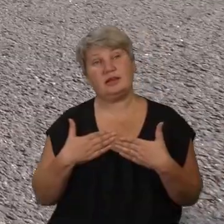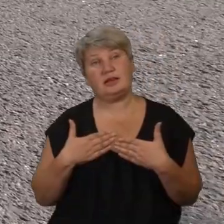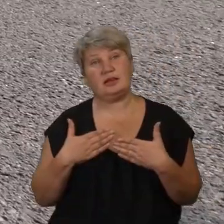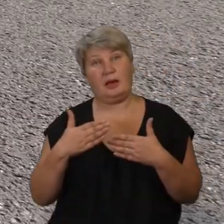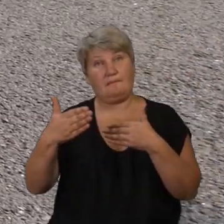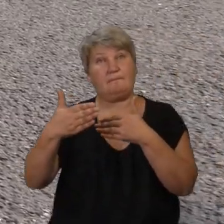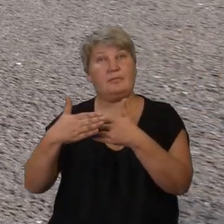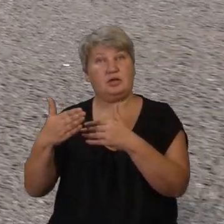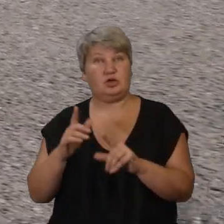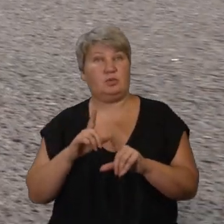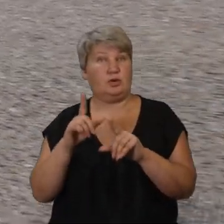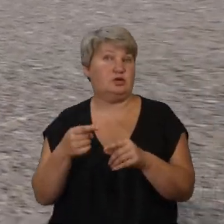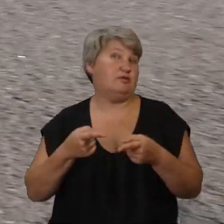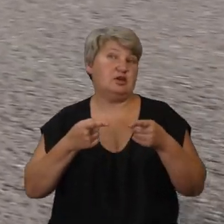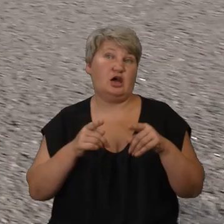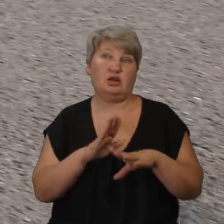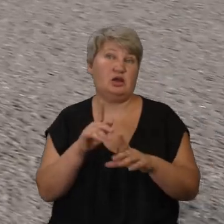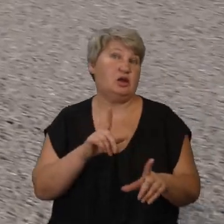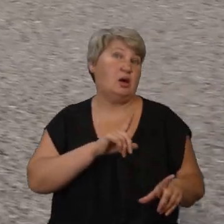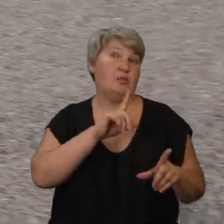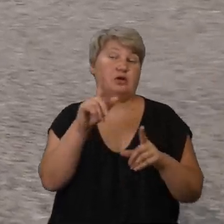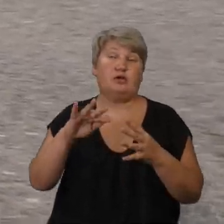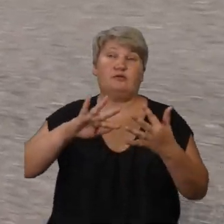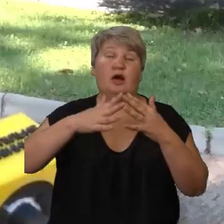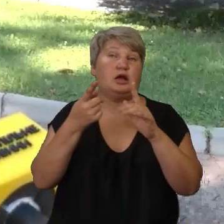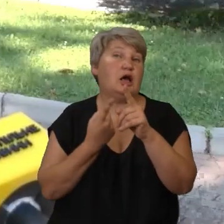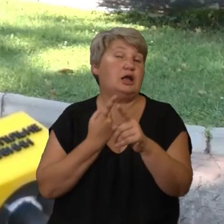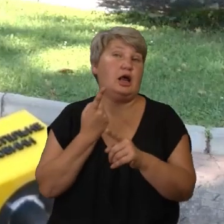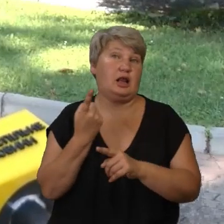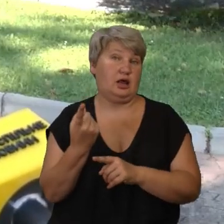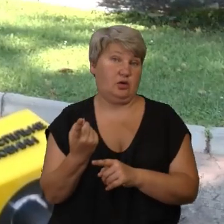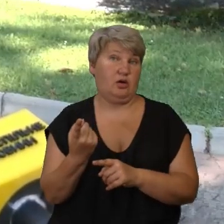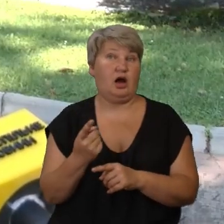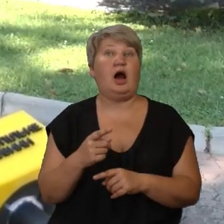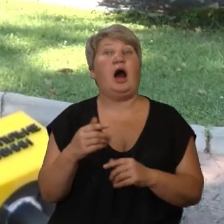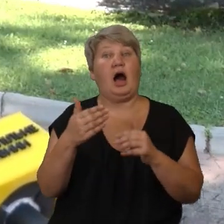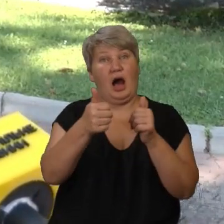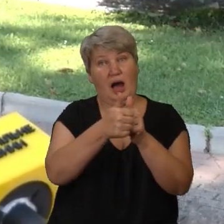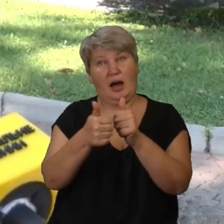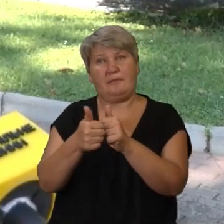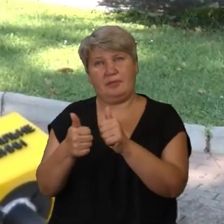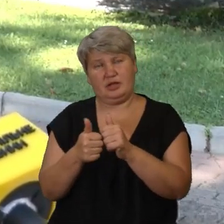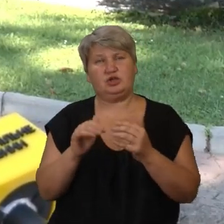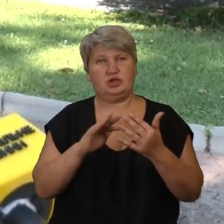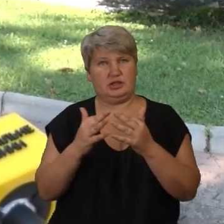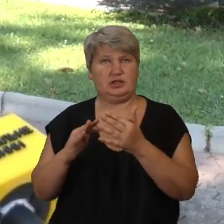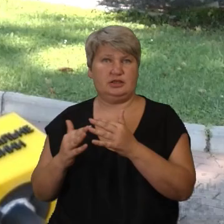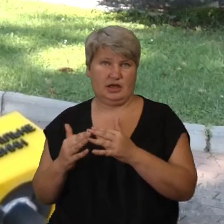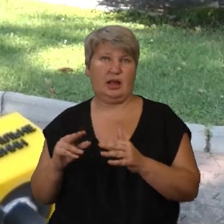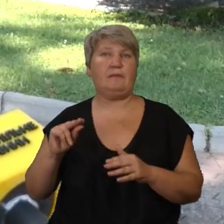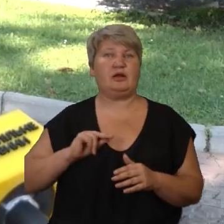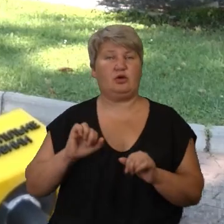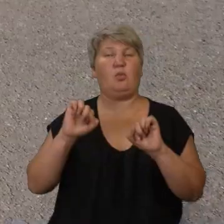тому що звичайно ми не поїдемо в населений пункт який дуже далеко але ці блищі населені пункти фахівці зможуть